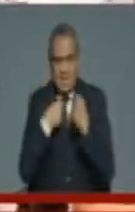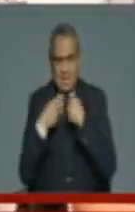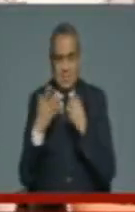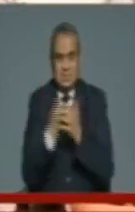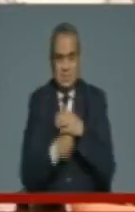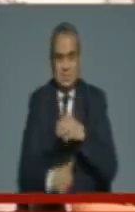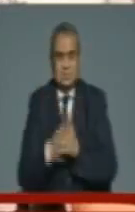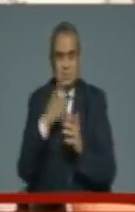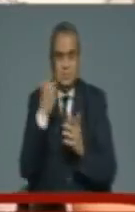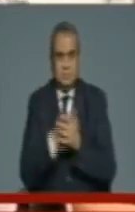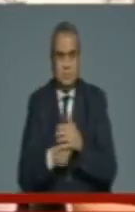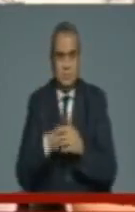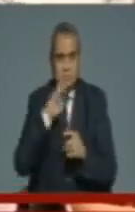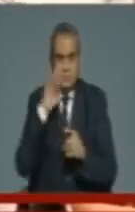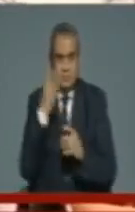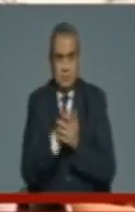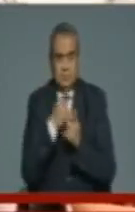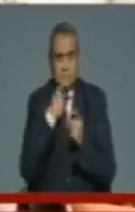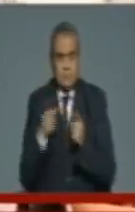وبقول بس لكم